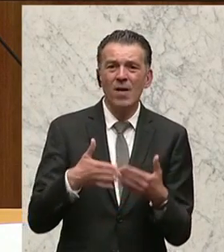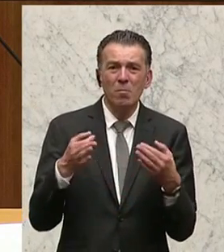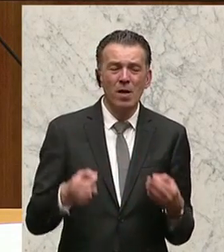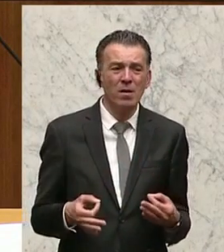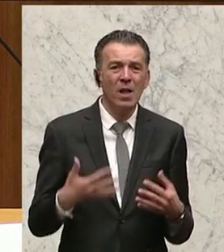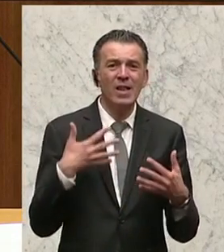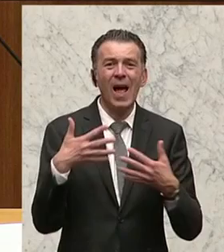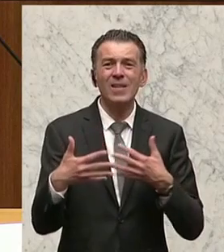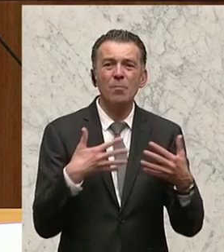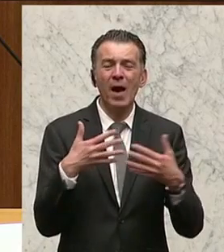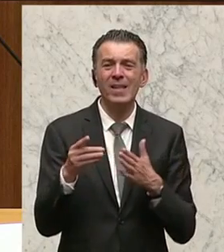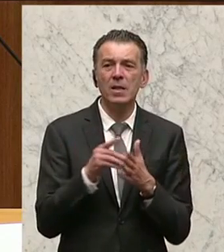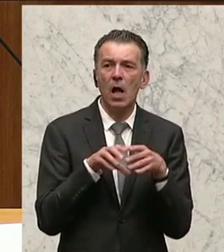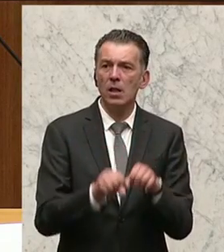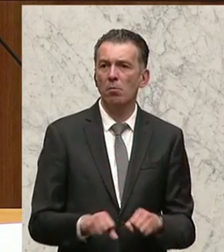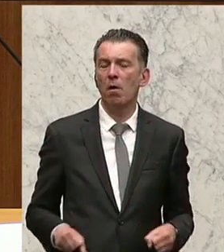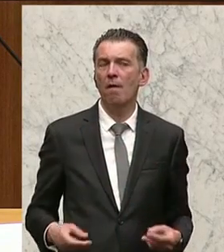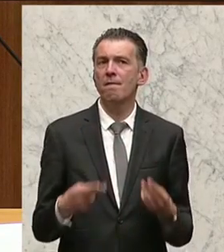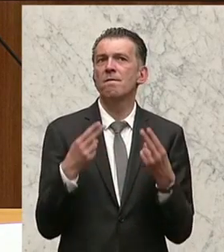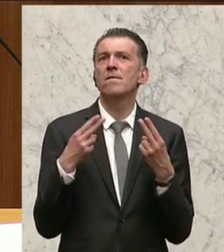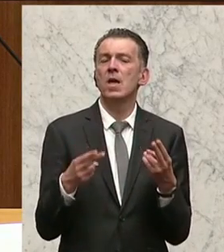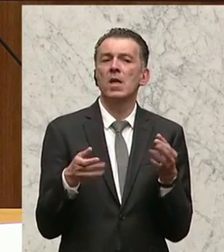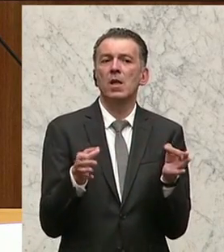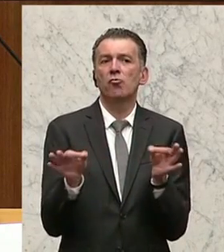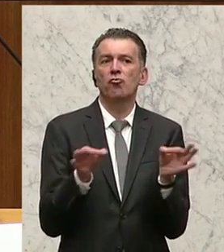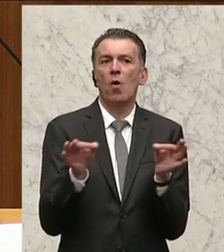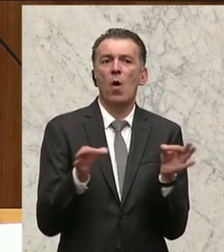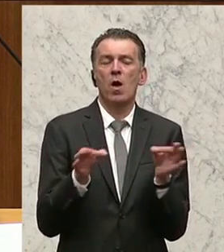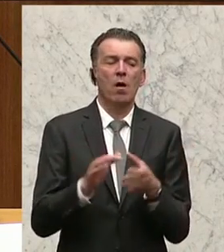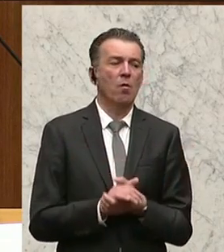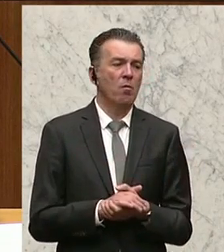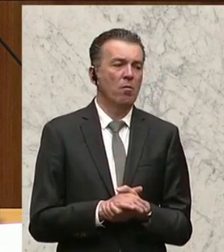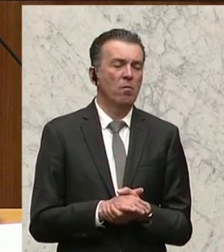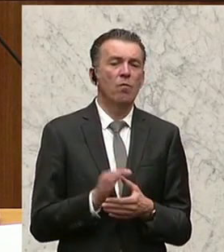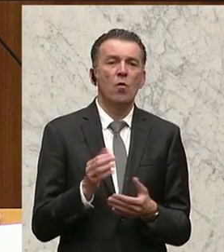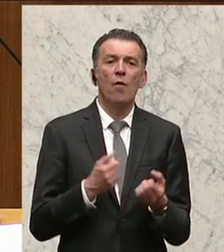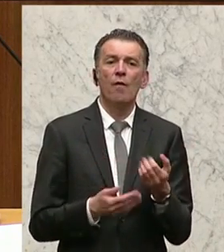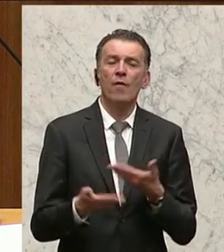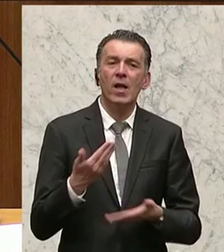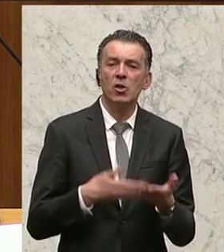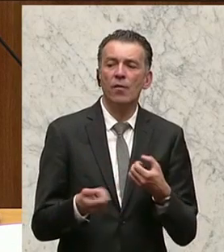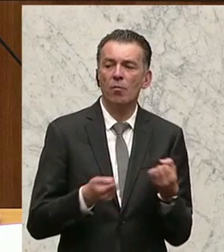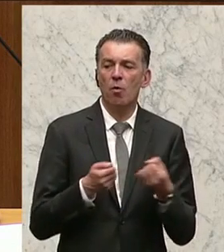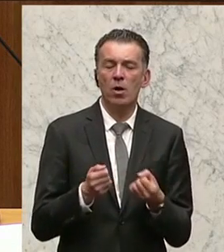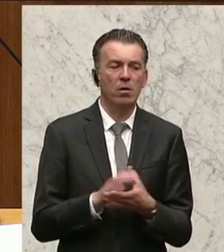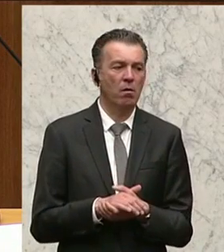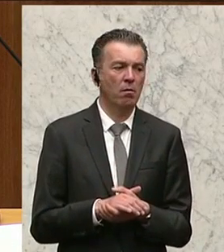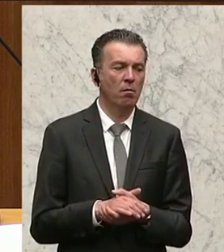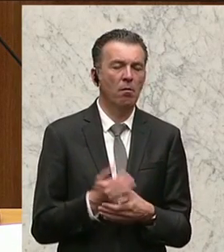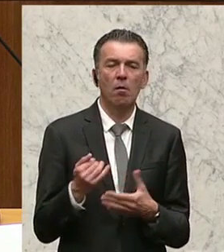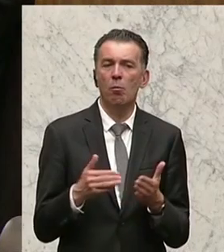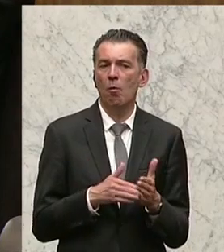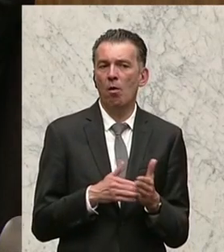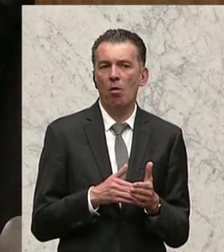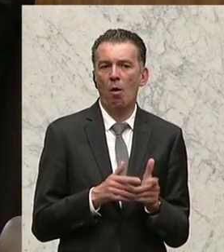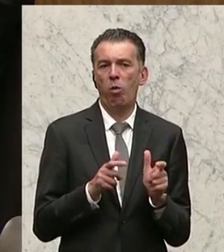die Transparenzdatenbank, ein ganz elementares Steuerungsinstrument der Wirtschaftspolitik in der Republik, wird nach wie